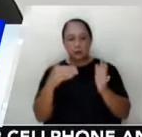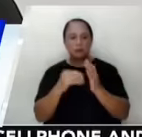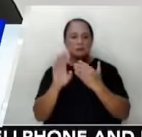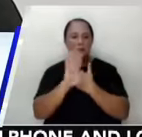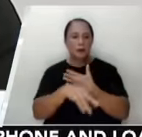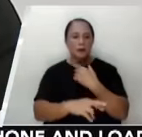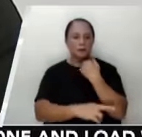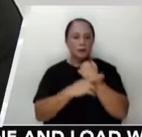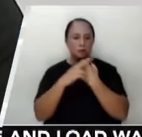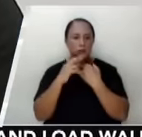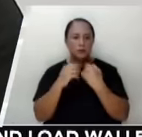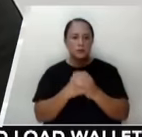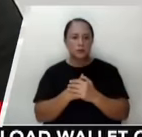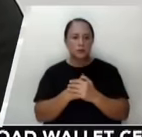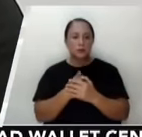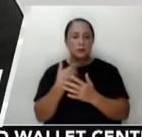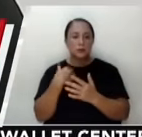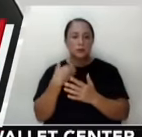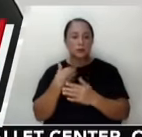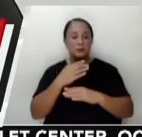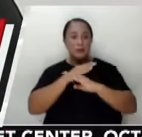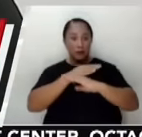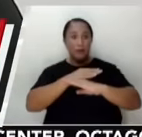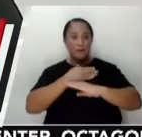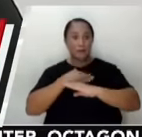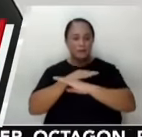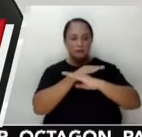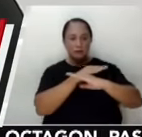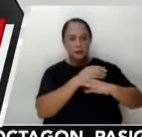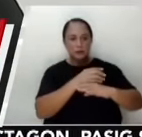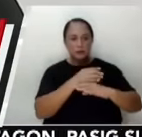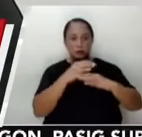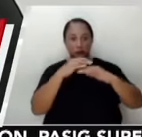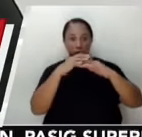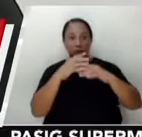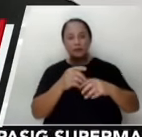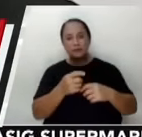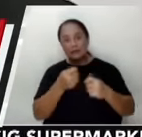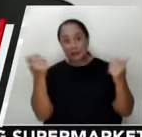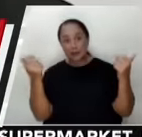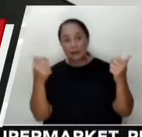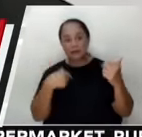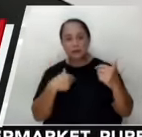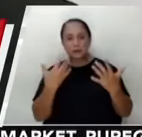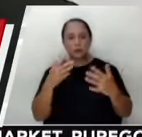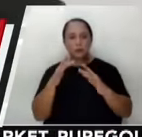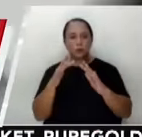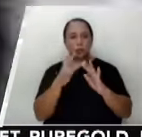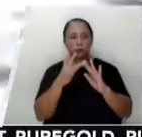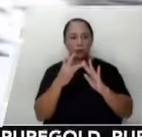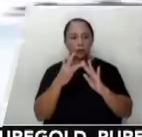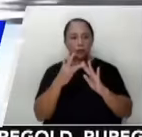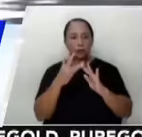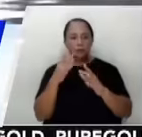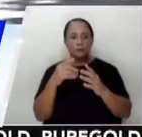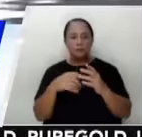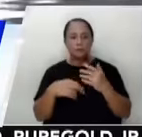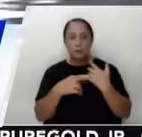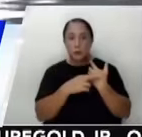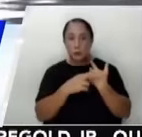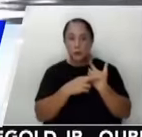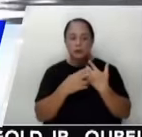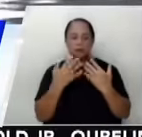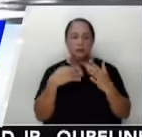Nung tinanggal namin yung barikada, siguro nag-online booking kasi sila. Yun yung hindi na namin mabantayan. Sana, sabi